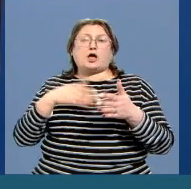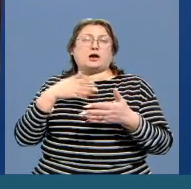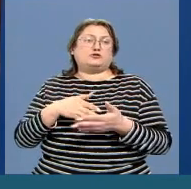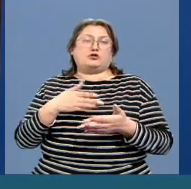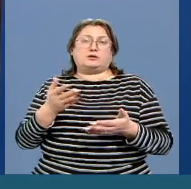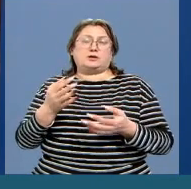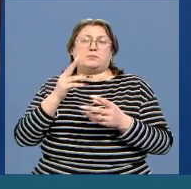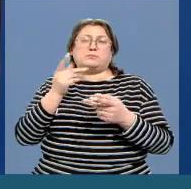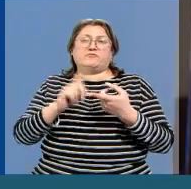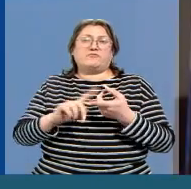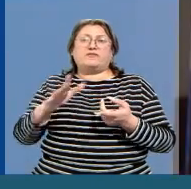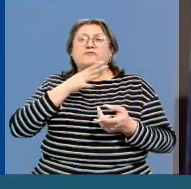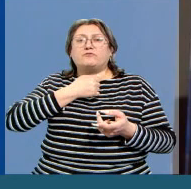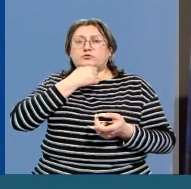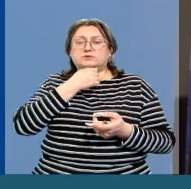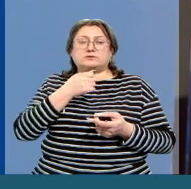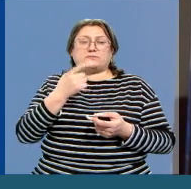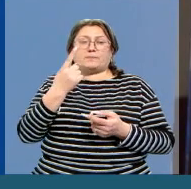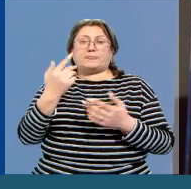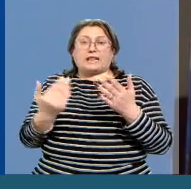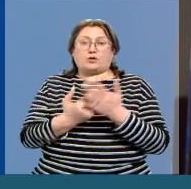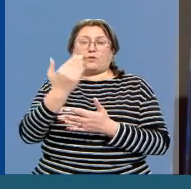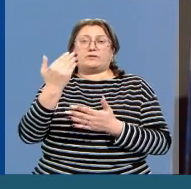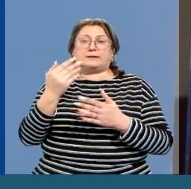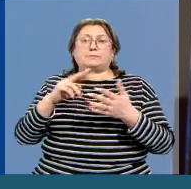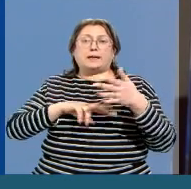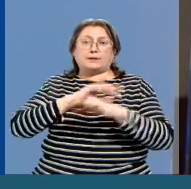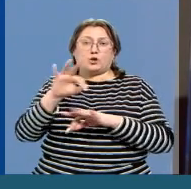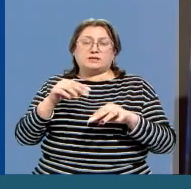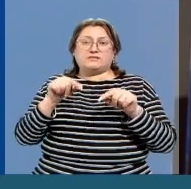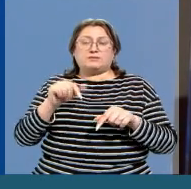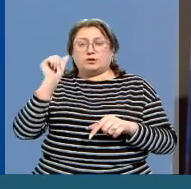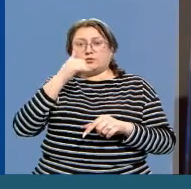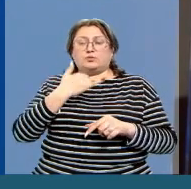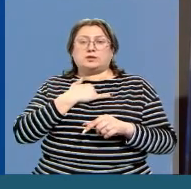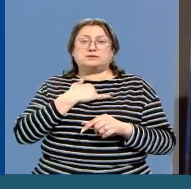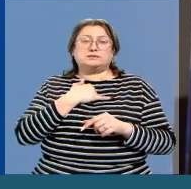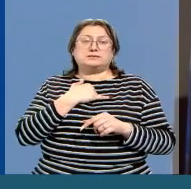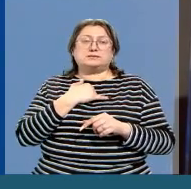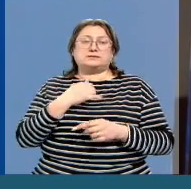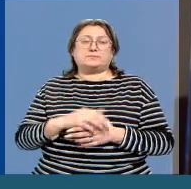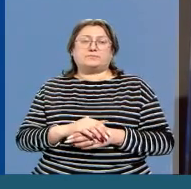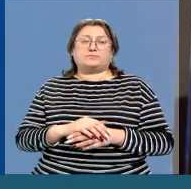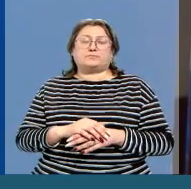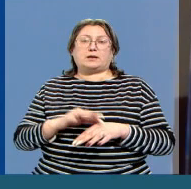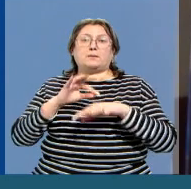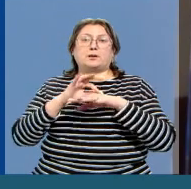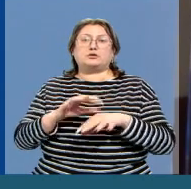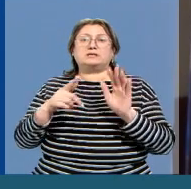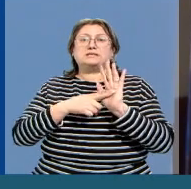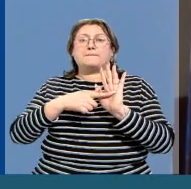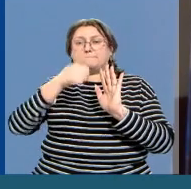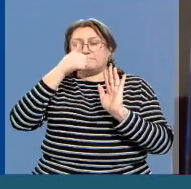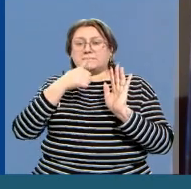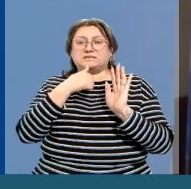ограничения именно по возрастной категории. Один из новейших как раз-таки проектов в этом году у нас прошел такой